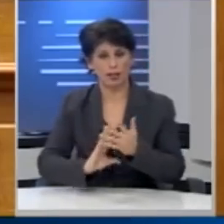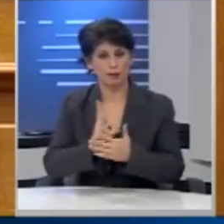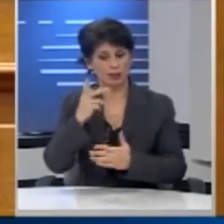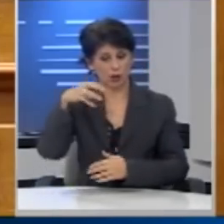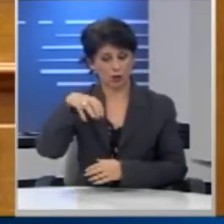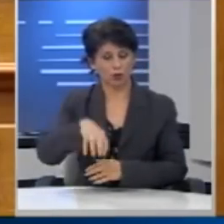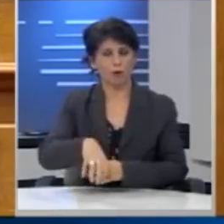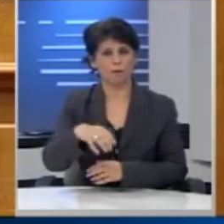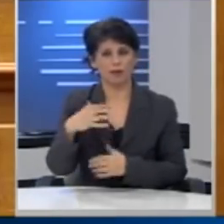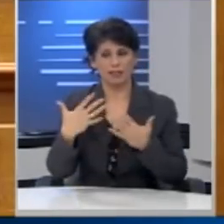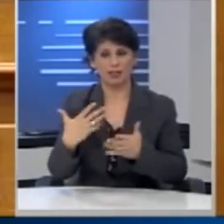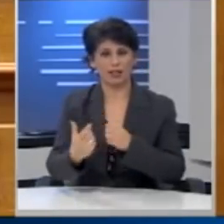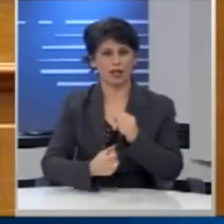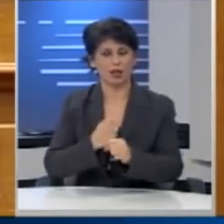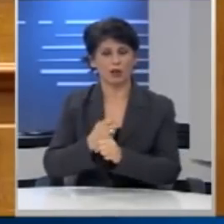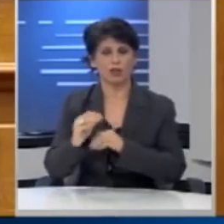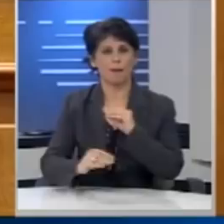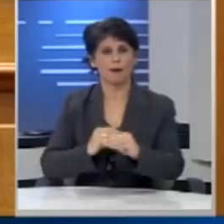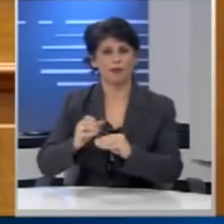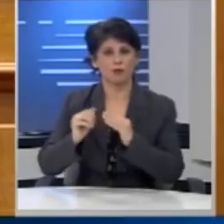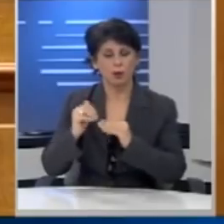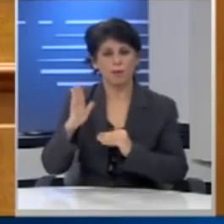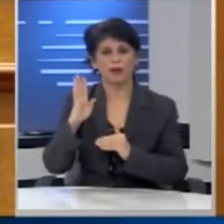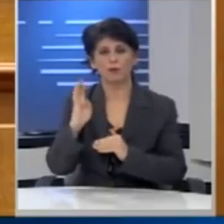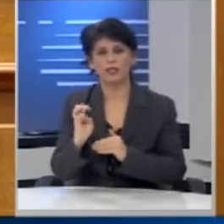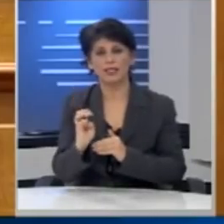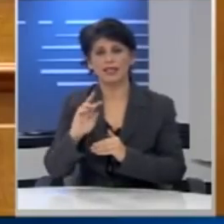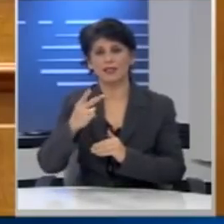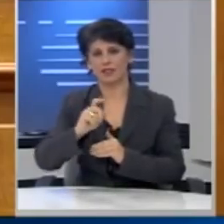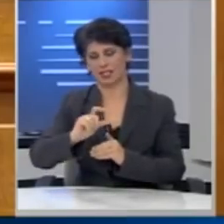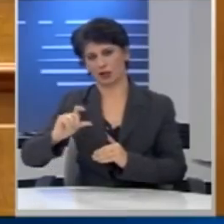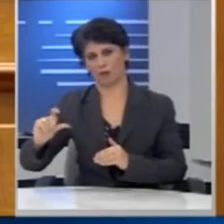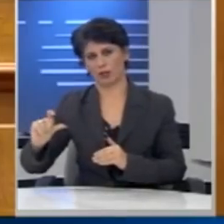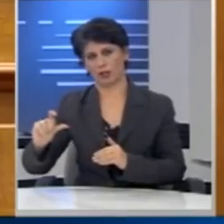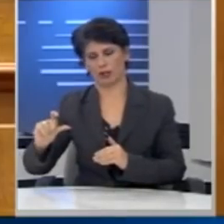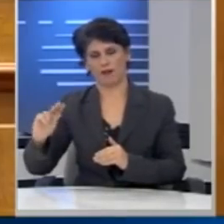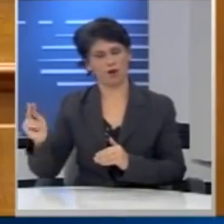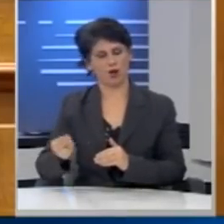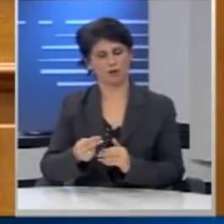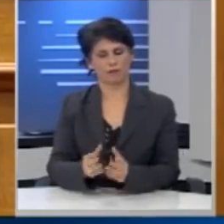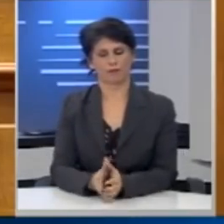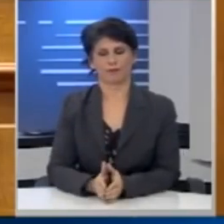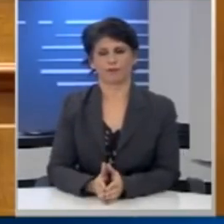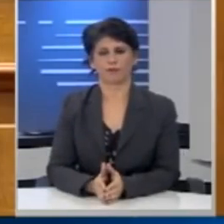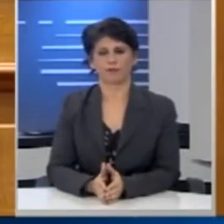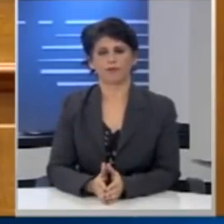αναπτυξιακό τομέα μέσα σε μία δεκαετία επενδύσεις που να ξεπερνούν τα 40 δισεκατομμύρια ευρώ.